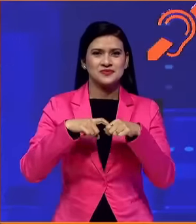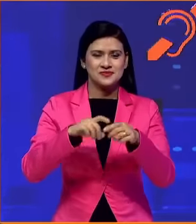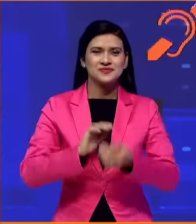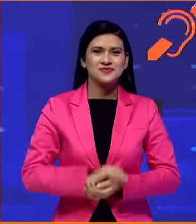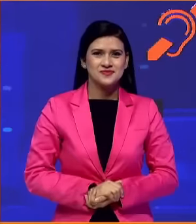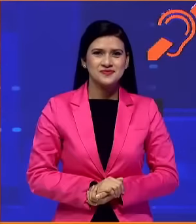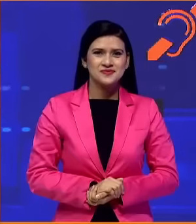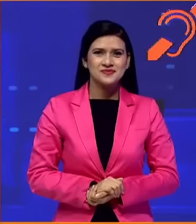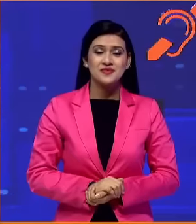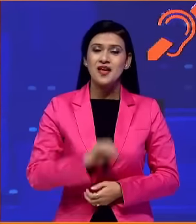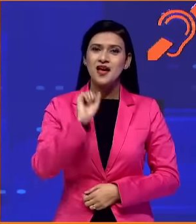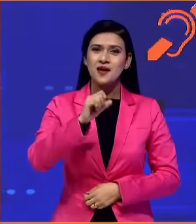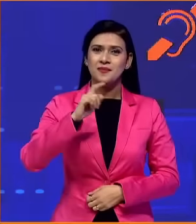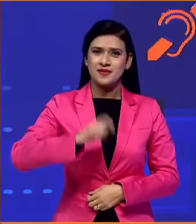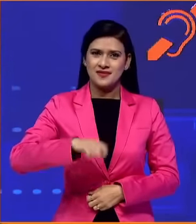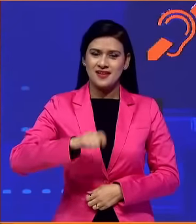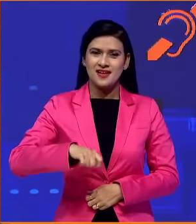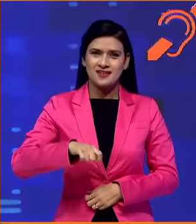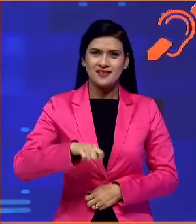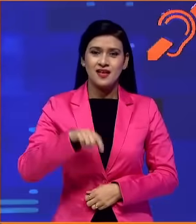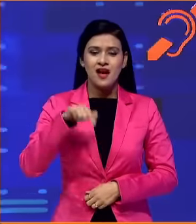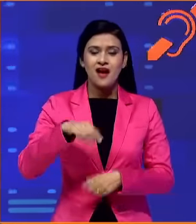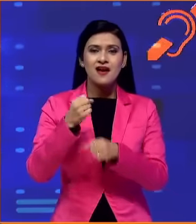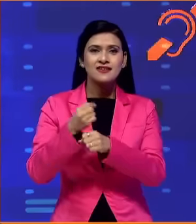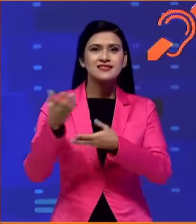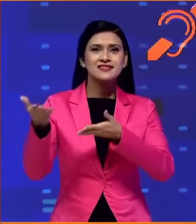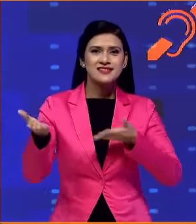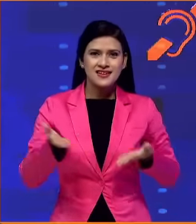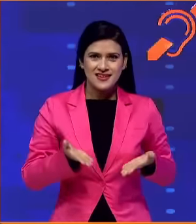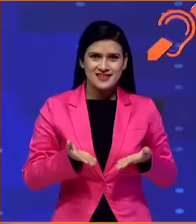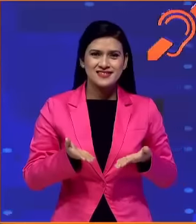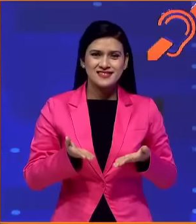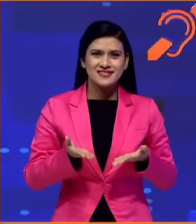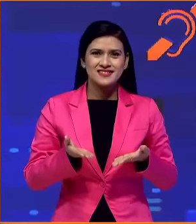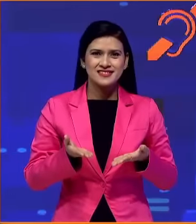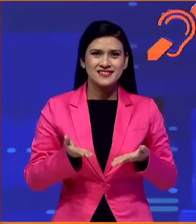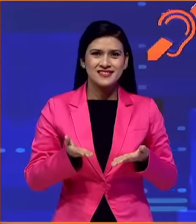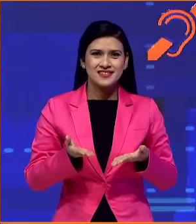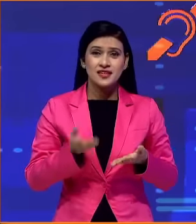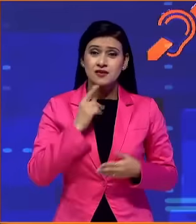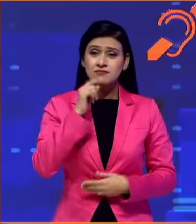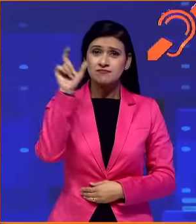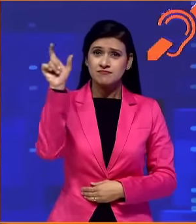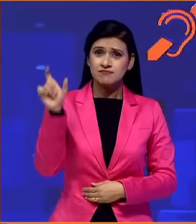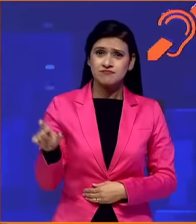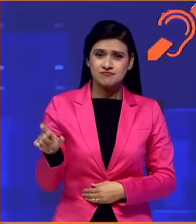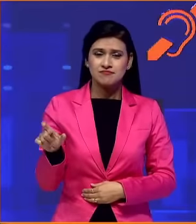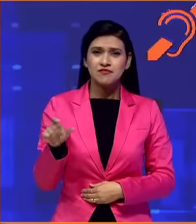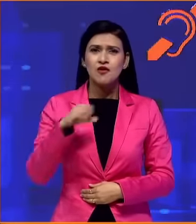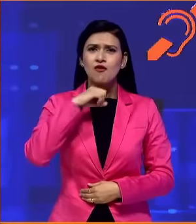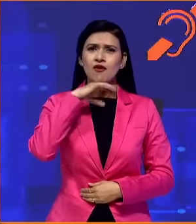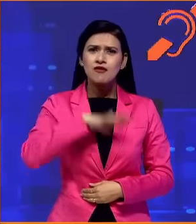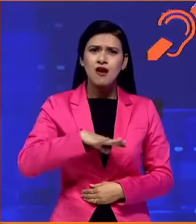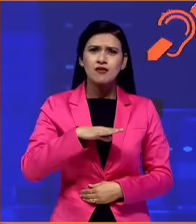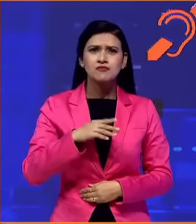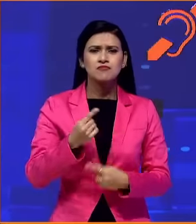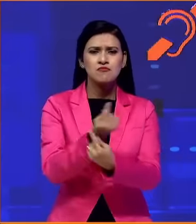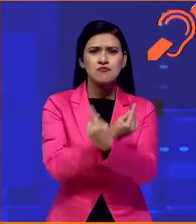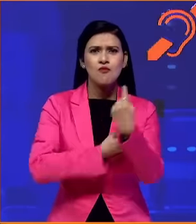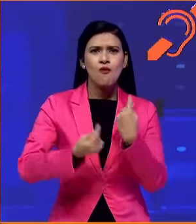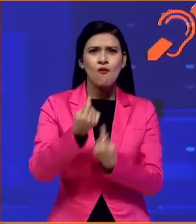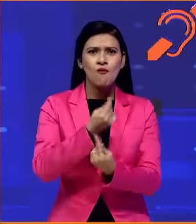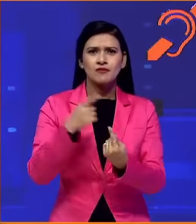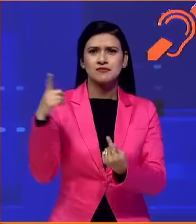आजकीसुनवाई. आज'आपकीअदालत'मेंमेरेअतिथिएकयुवा नेताहैंजिन्होंने